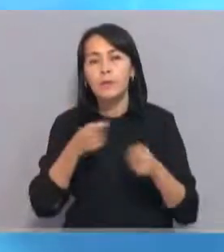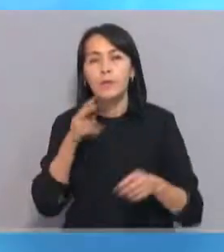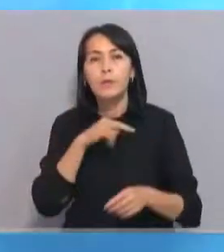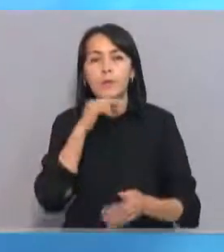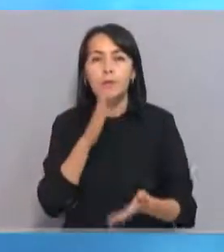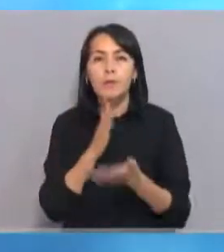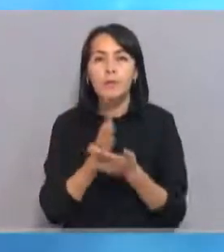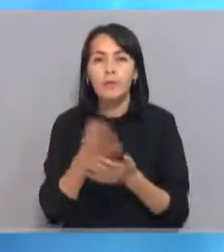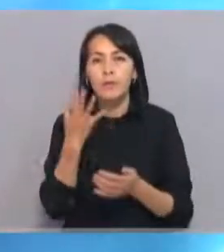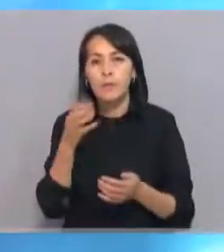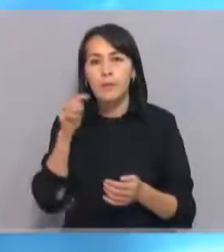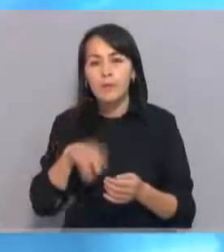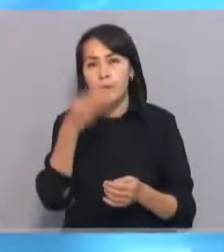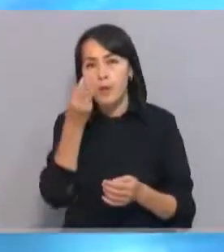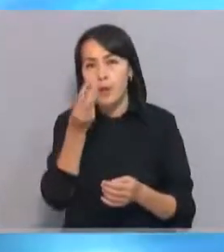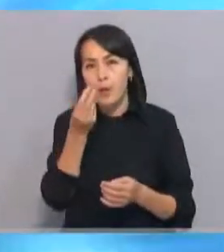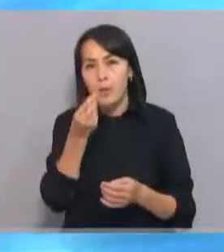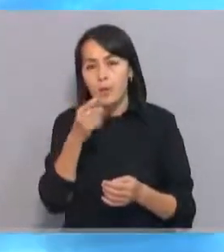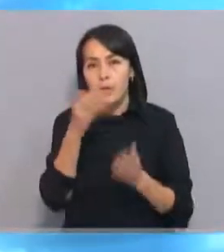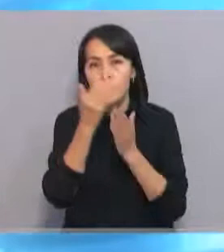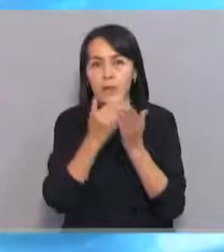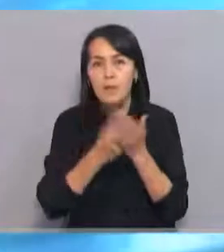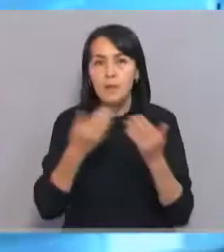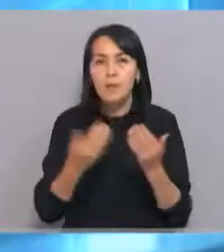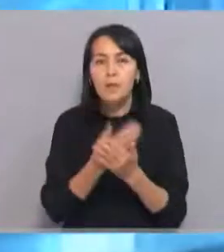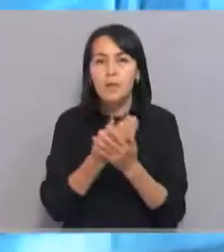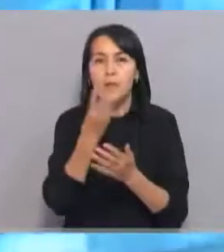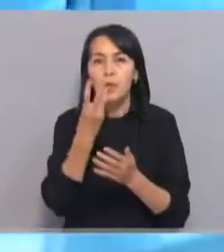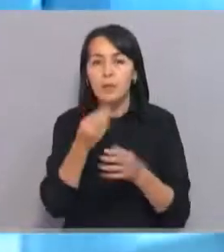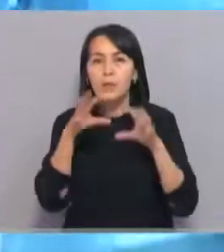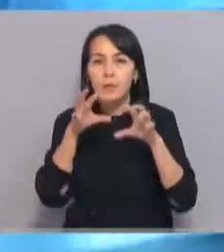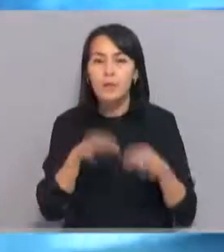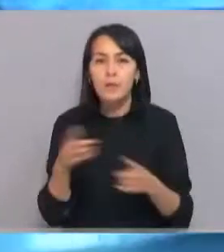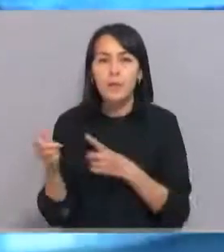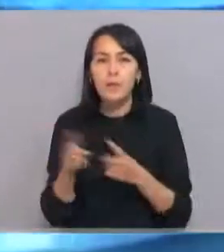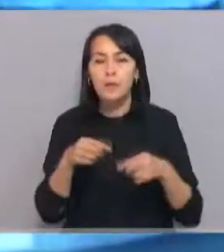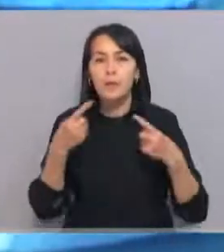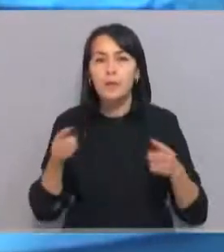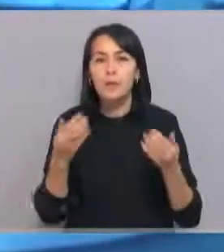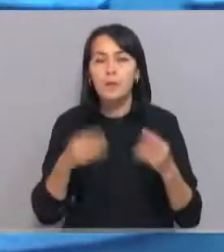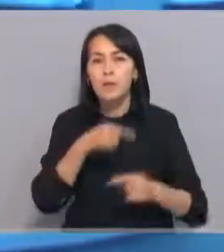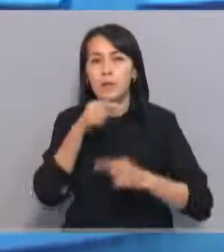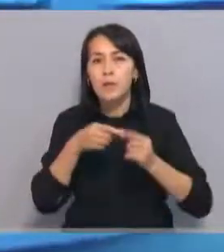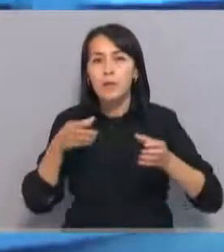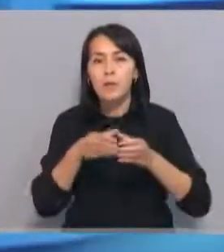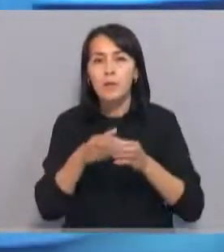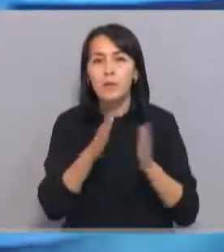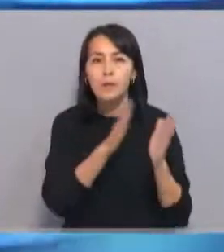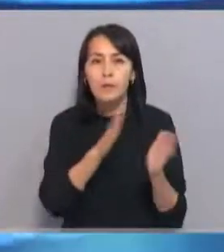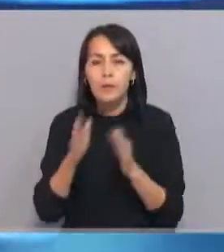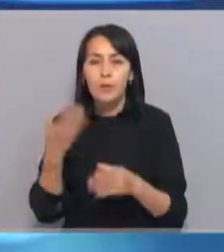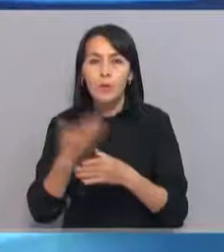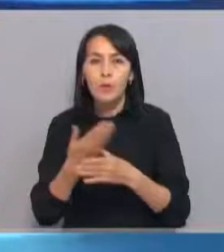басымдық берілді. Бесіншіден бюджет саясатының моделі реформаланып, жаңа бюджет кодексі әзірленді. Одан соң кәсіпкерлік салаға жүйелі түрде